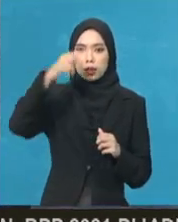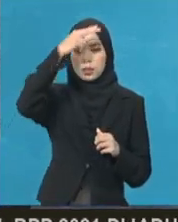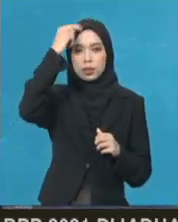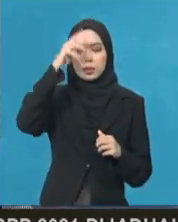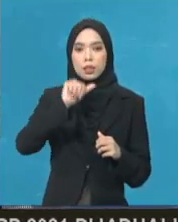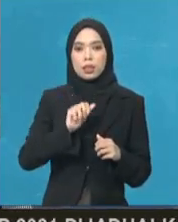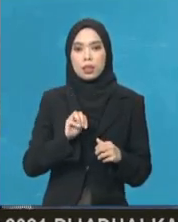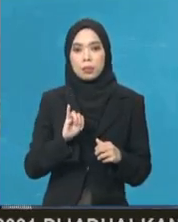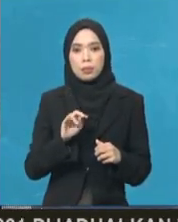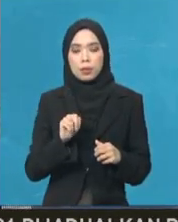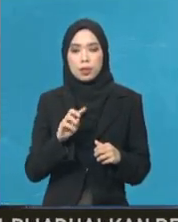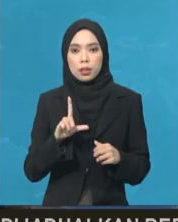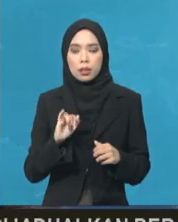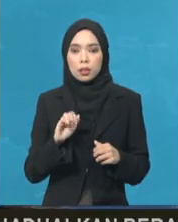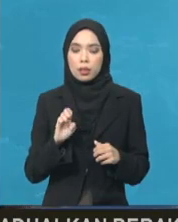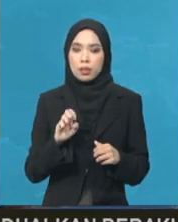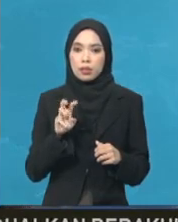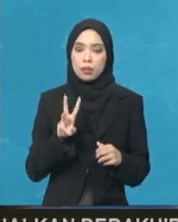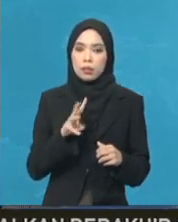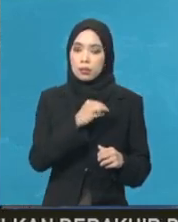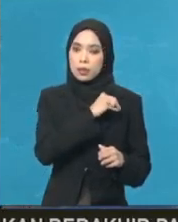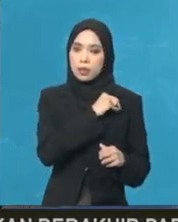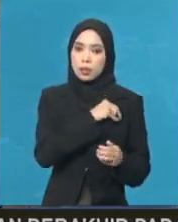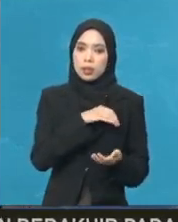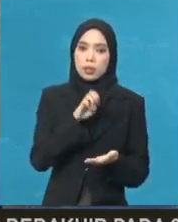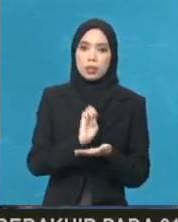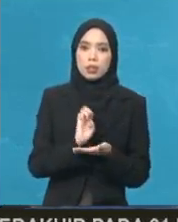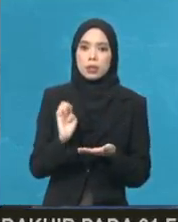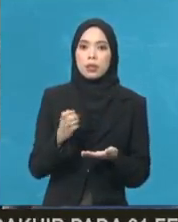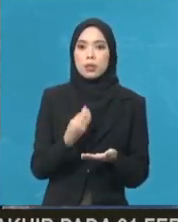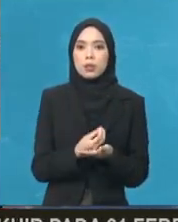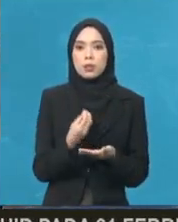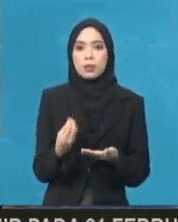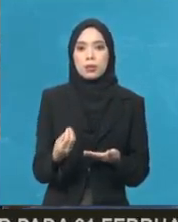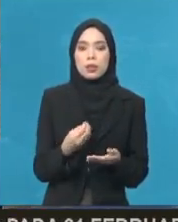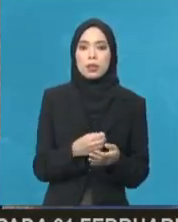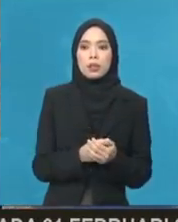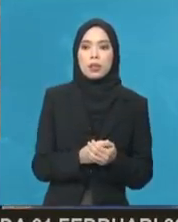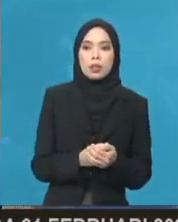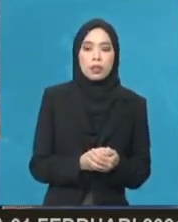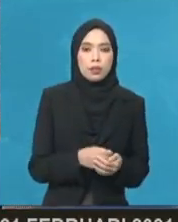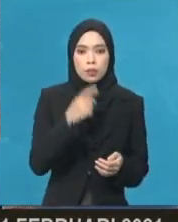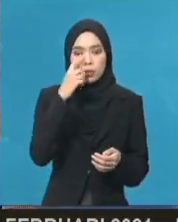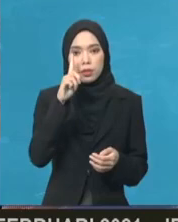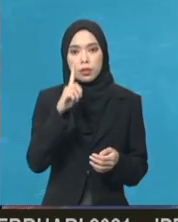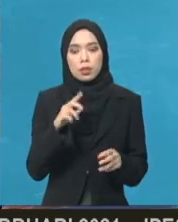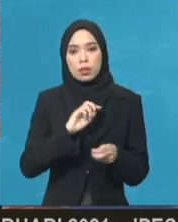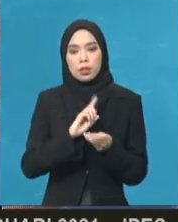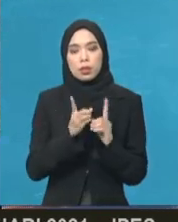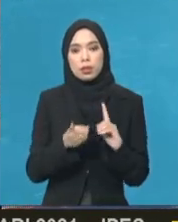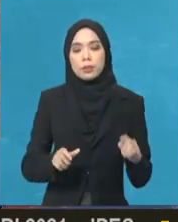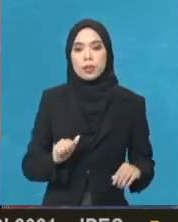menteri di jabatan Perdana Menteri dan menteri keuangan dan ekonomi kedua selaku pengerusi Darussalam aset 9 berhad